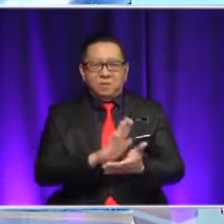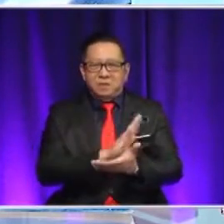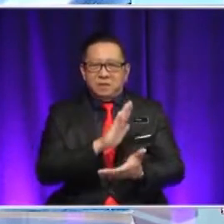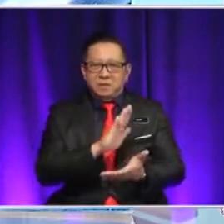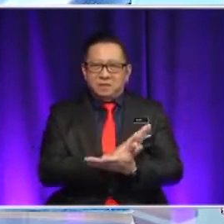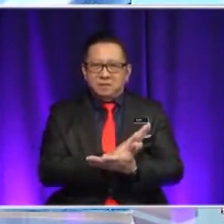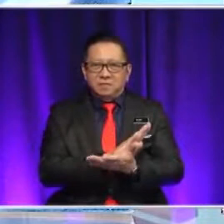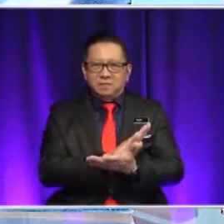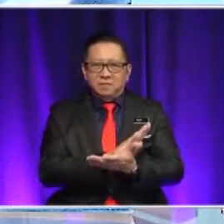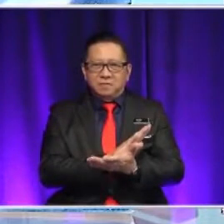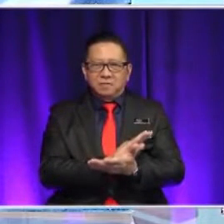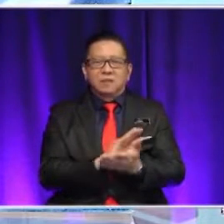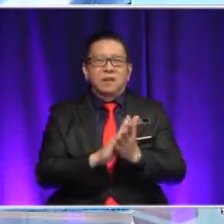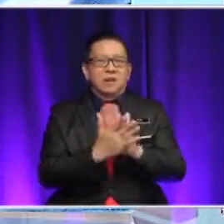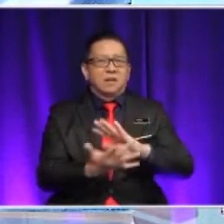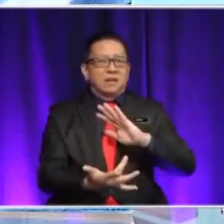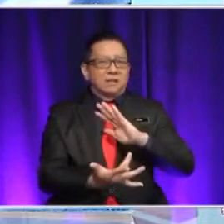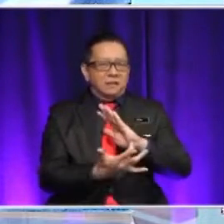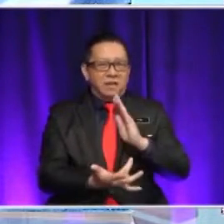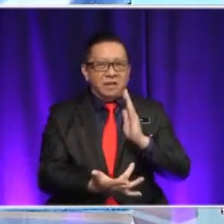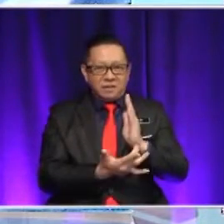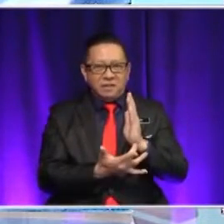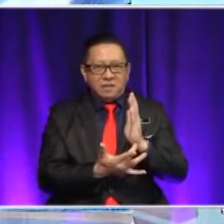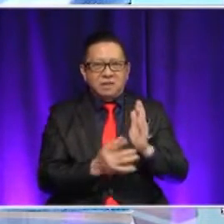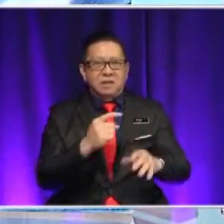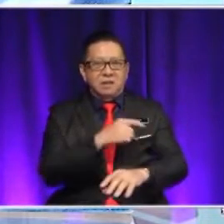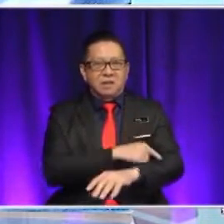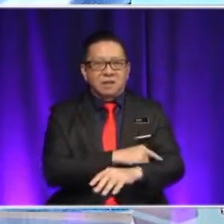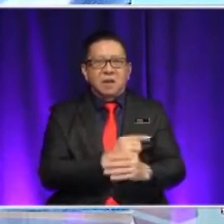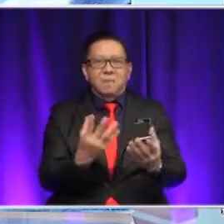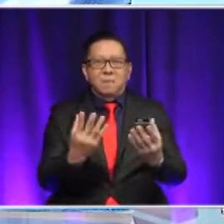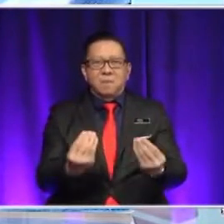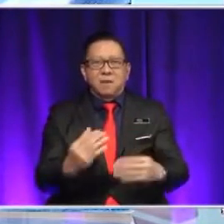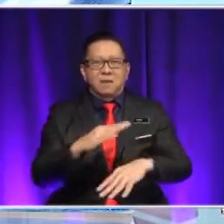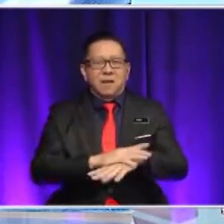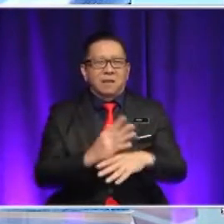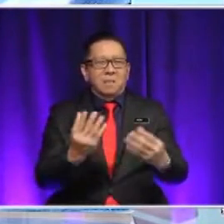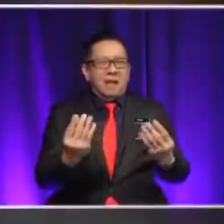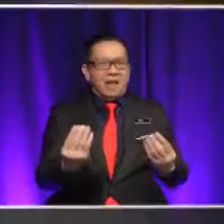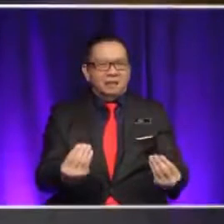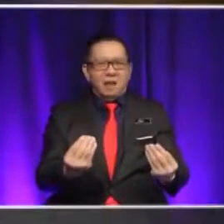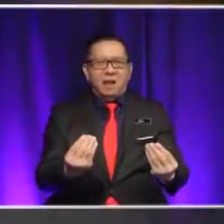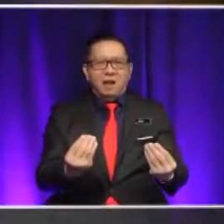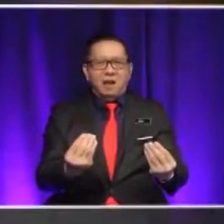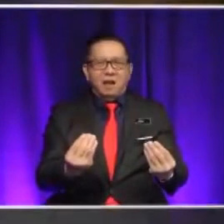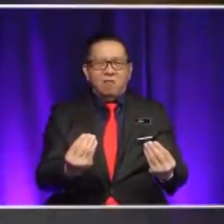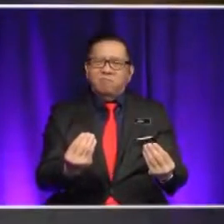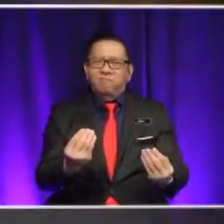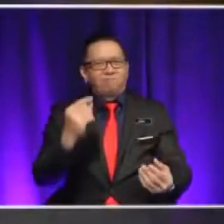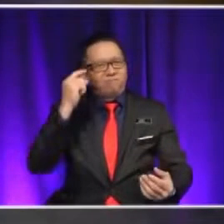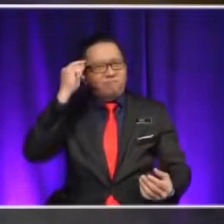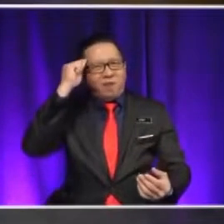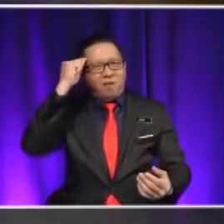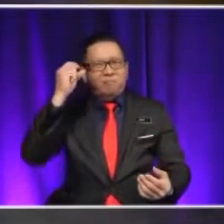hari adalah teknik basah atas basah Apa itu basah atas basah yaiku sebelum